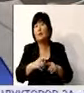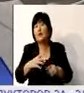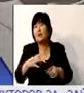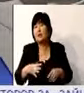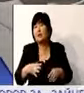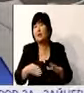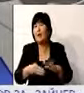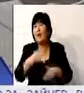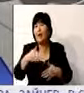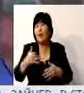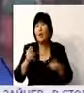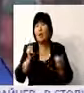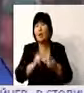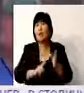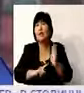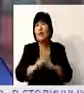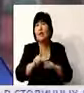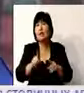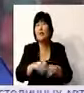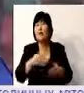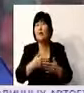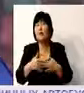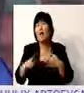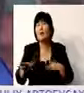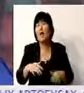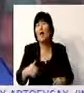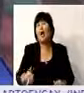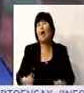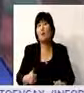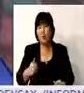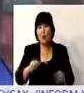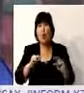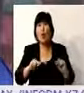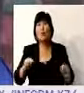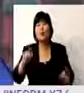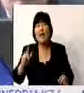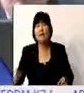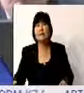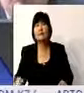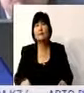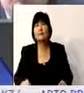коррупции. По итогам встречи дан старт патриотической акции «Абройла Остас».